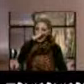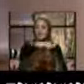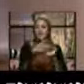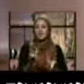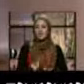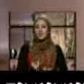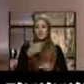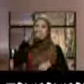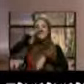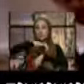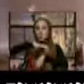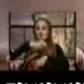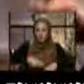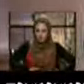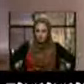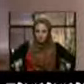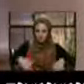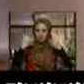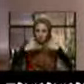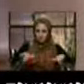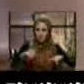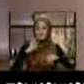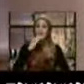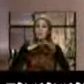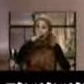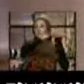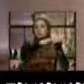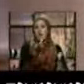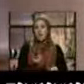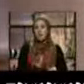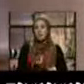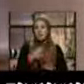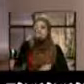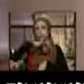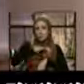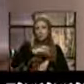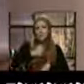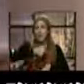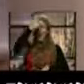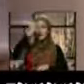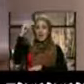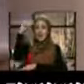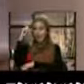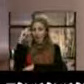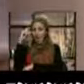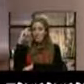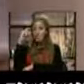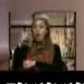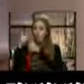واجهزه غسيل الكلى والاشعات واجهزه الاشعه يكون لها زكوات اموال في مكانها.